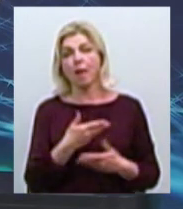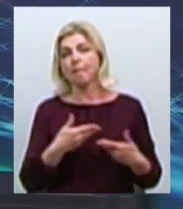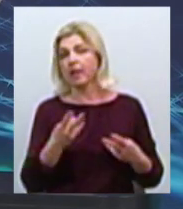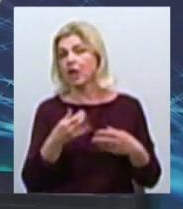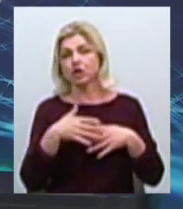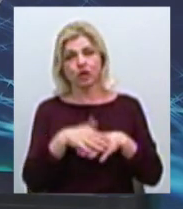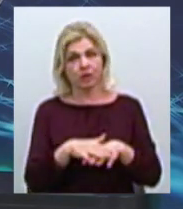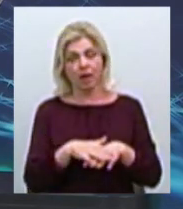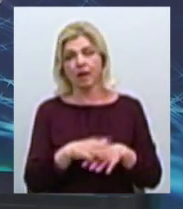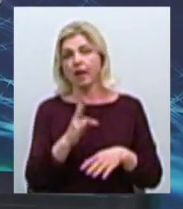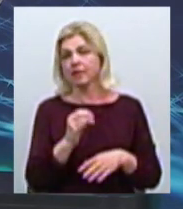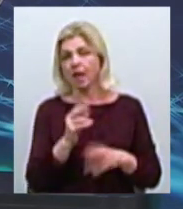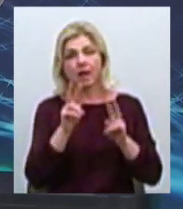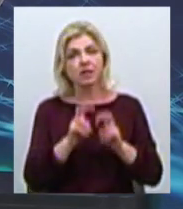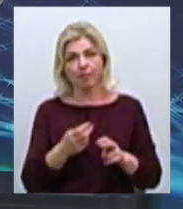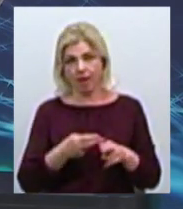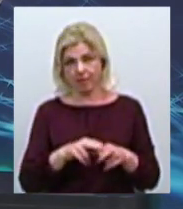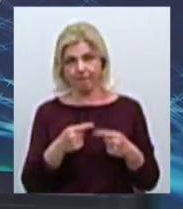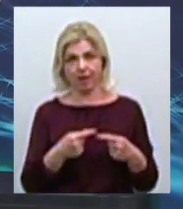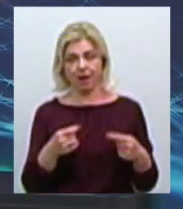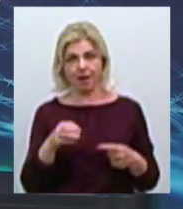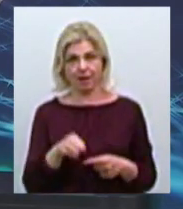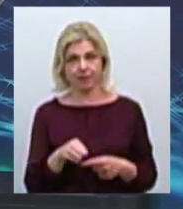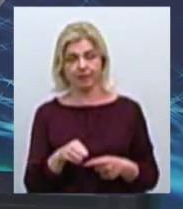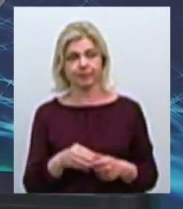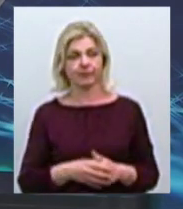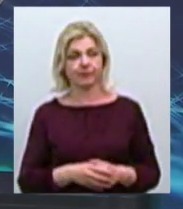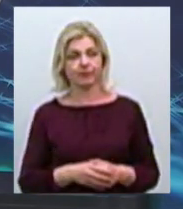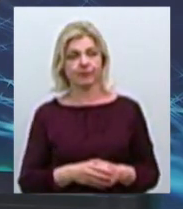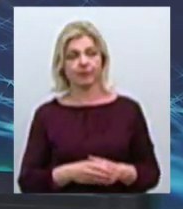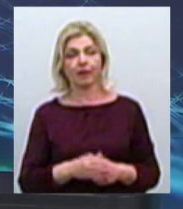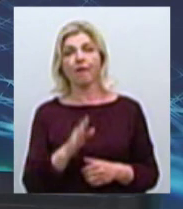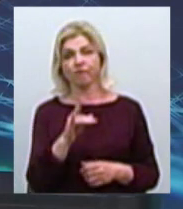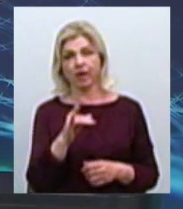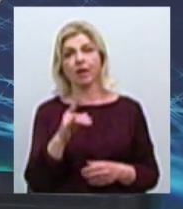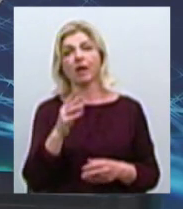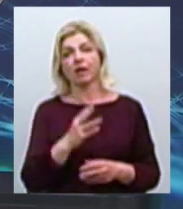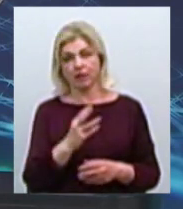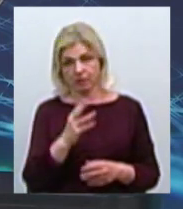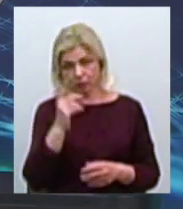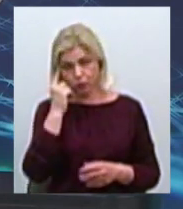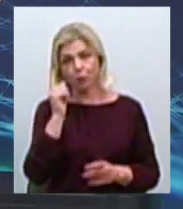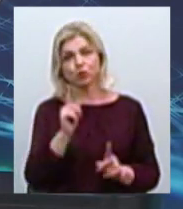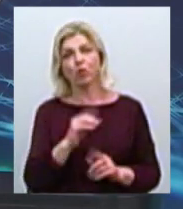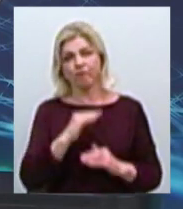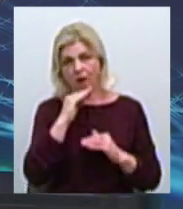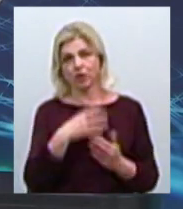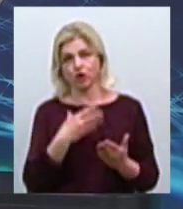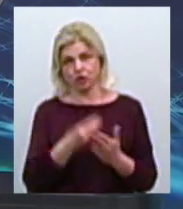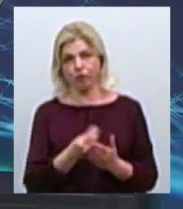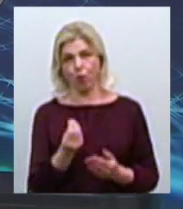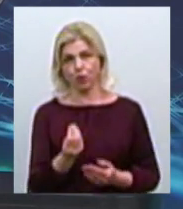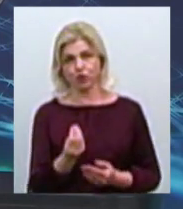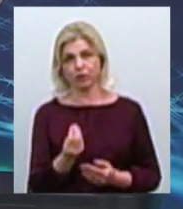не рассматривали пока этот вариант. Мы рассчитываем... То есть вы сподеваетесь обходиться своими коштами? Да. Мы планируем на данный